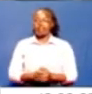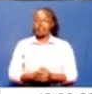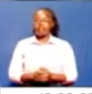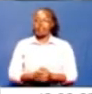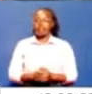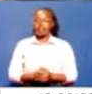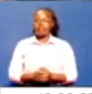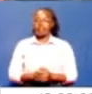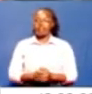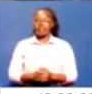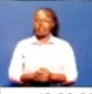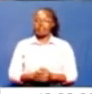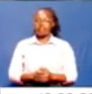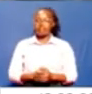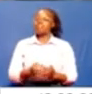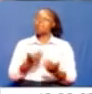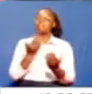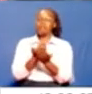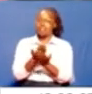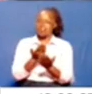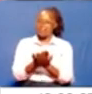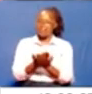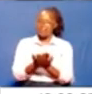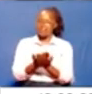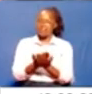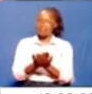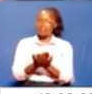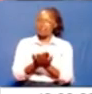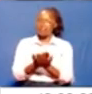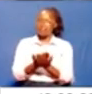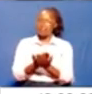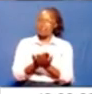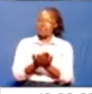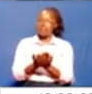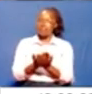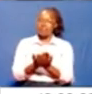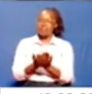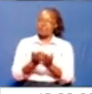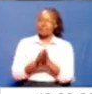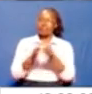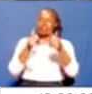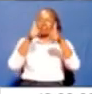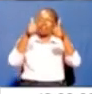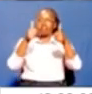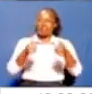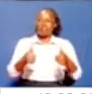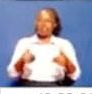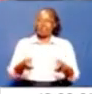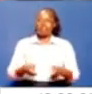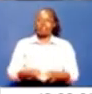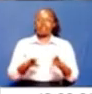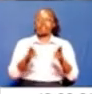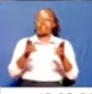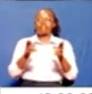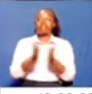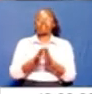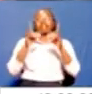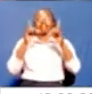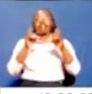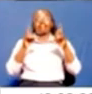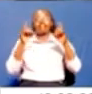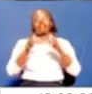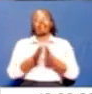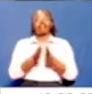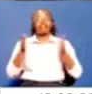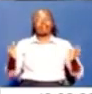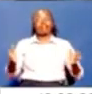Haionekani, ndio maana tugeoba watu waandikie bodi pale juu fila wanaandika sigino wakijega mabalabala wanaweka mapicha sao kubwa waweke bodi